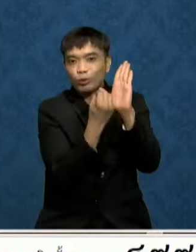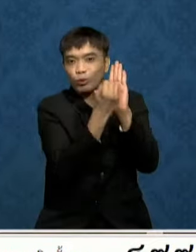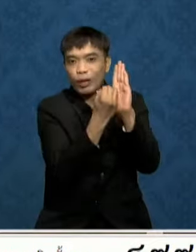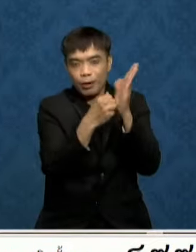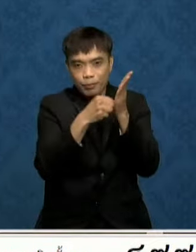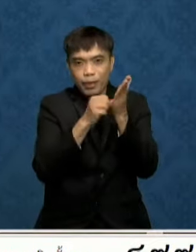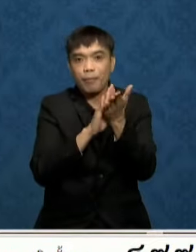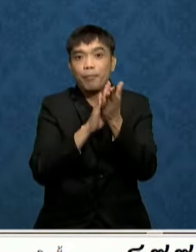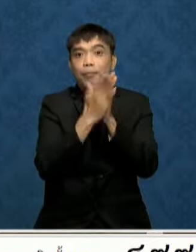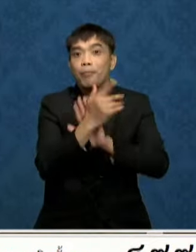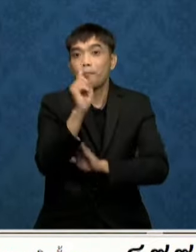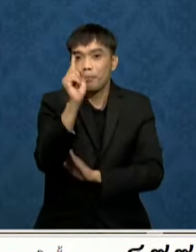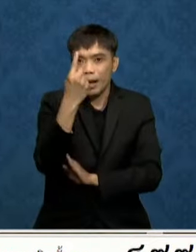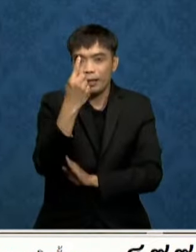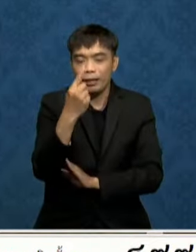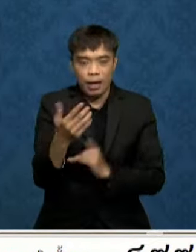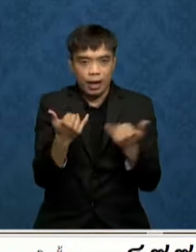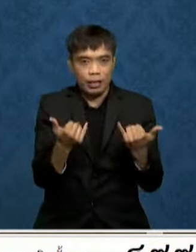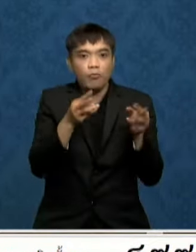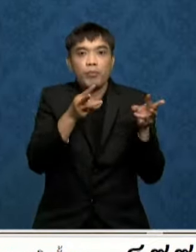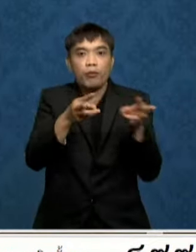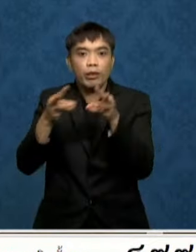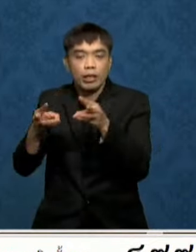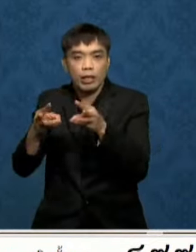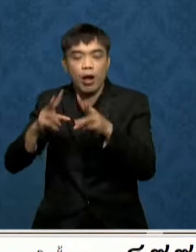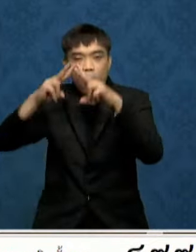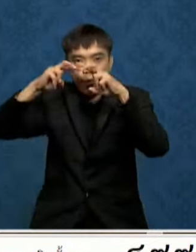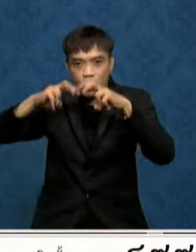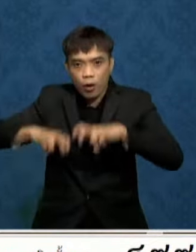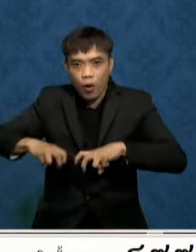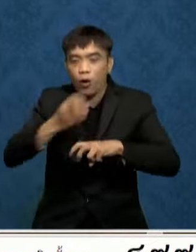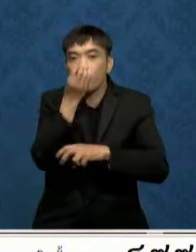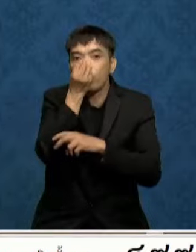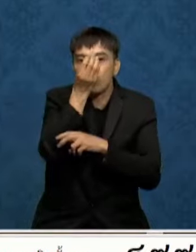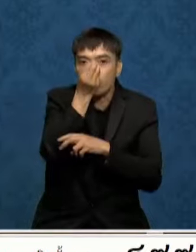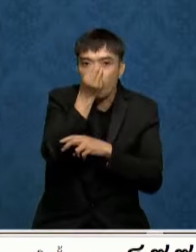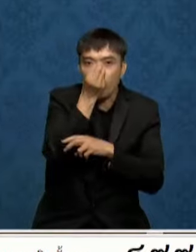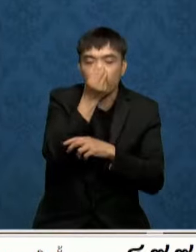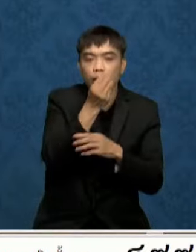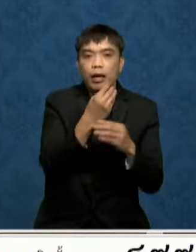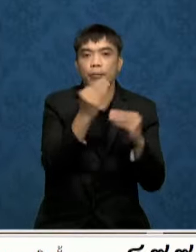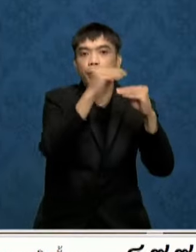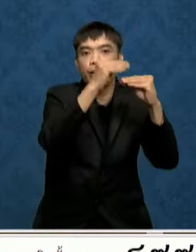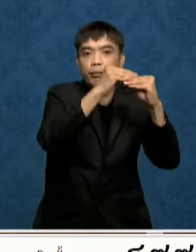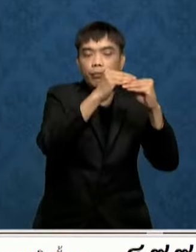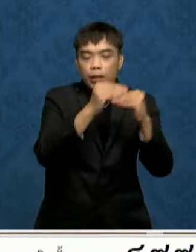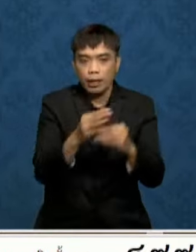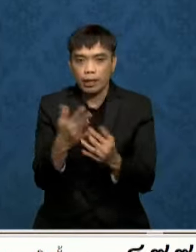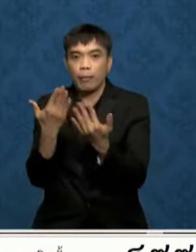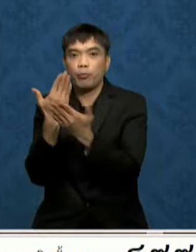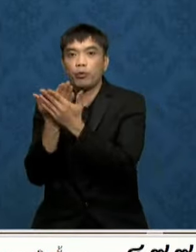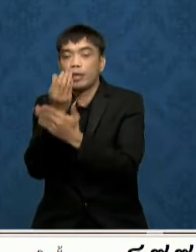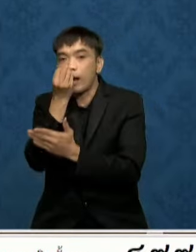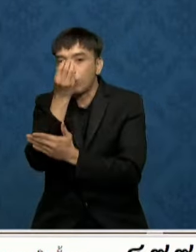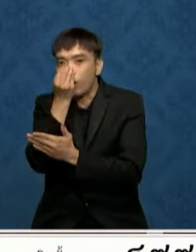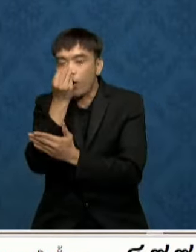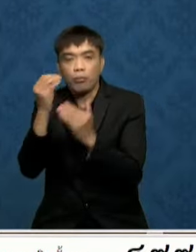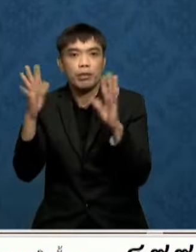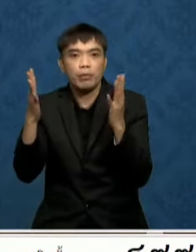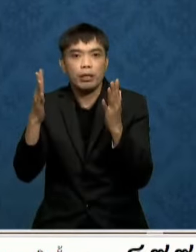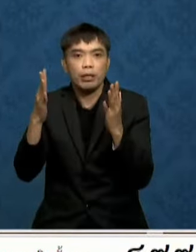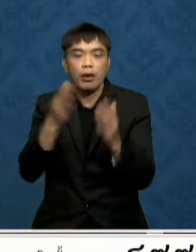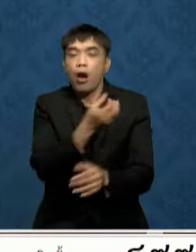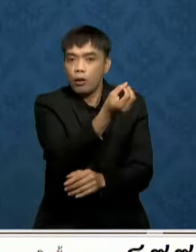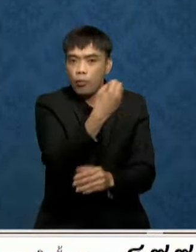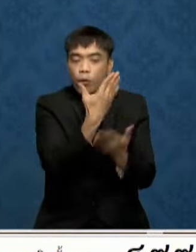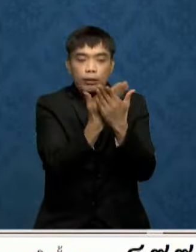ใช้วิธีการวิเคราะห์ส่วนที่ก่อให้เกิดดอกผลกับไม่ก่อให้เกิดดอกผลและบอกว่าการก่อให้เกิดดอกผลนั้นคือการลงทุนค่ะ